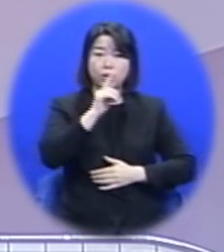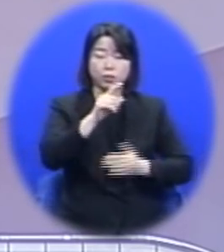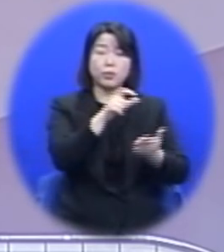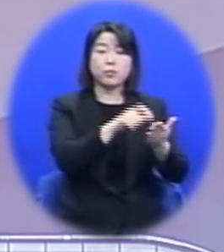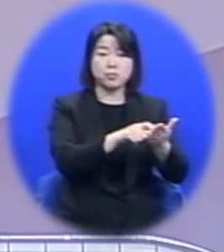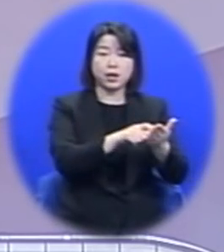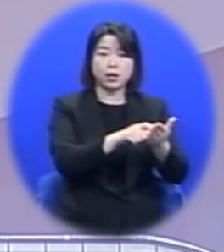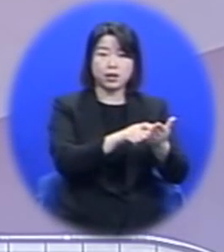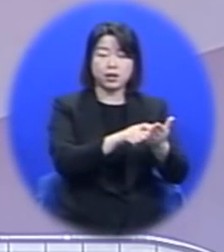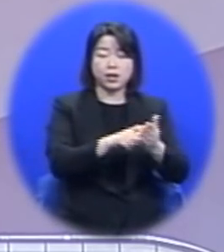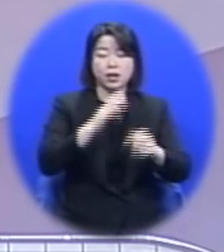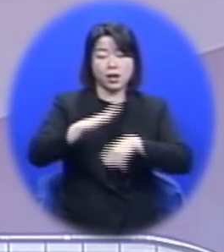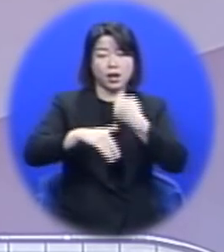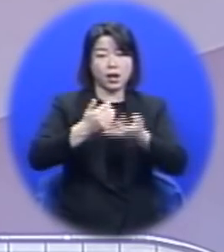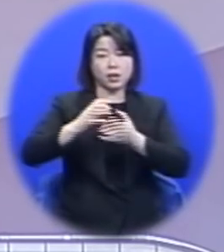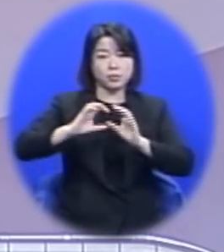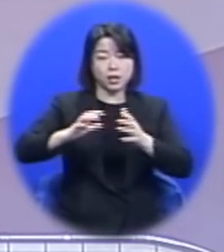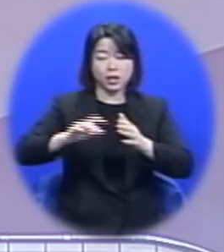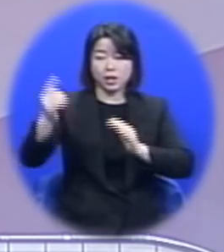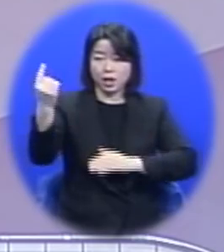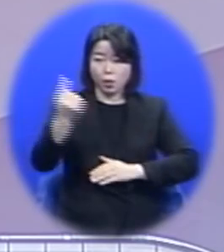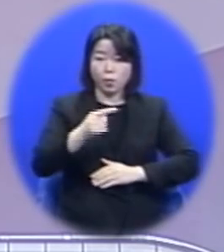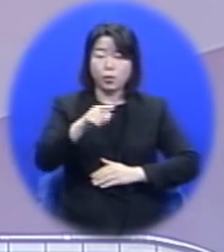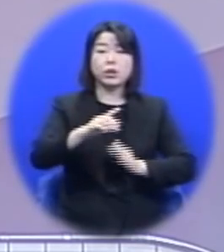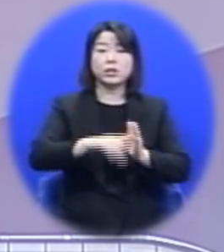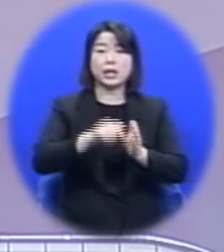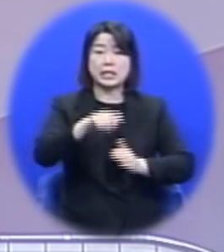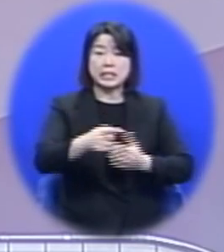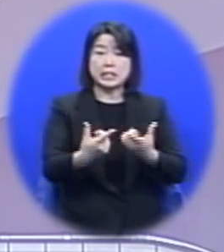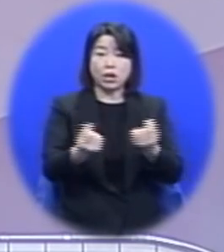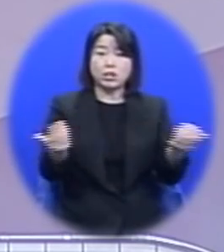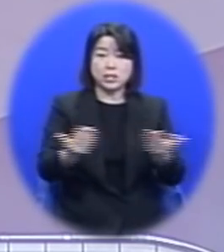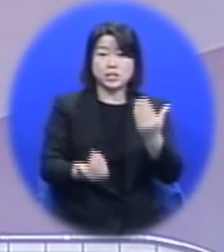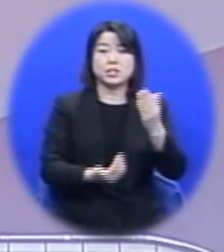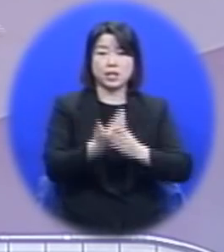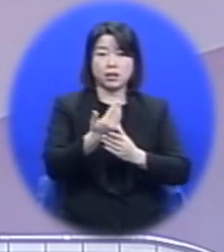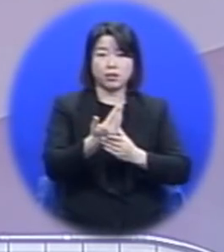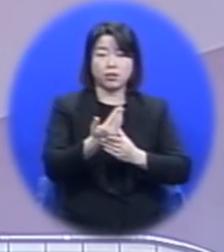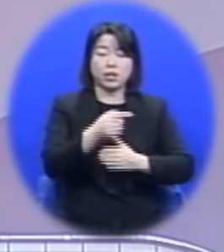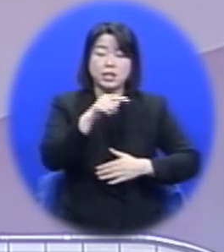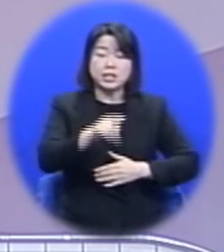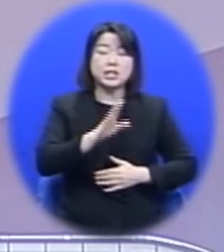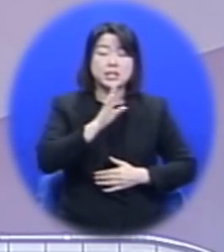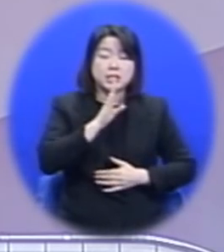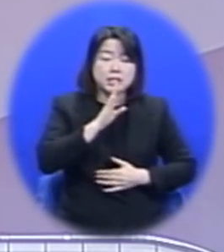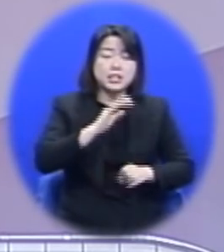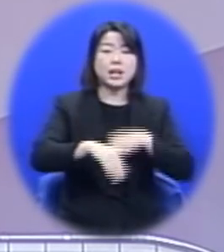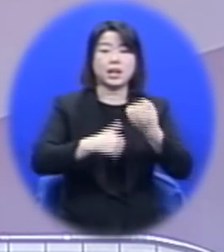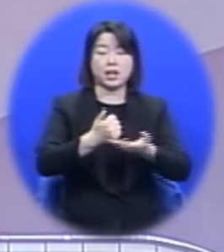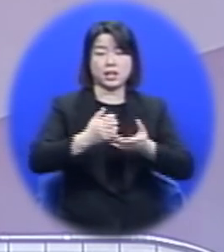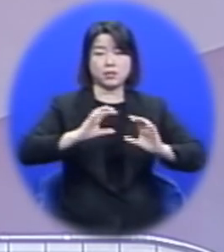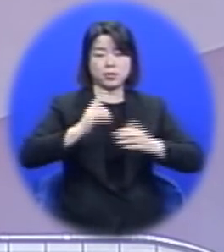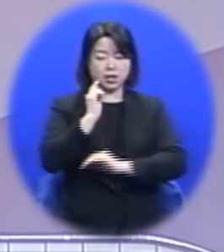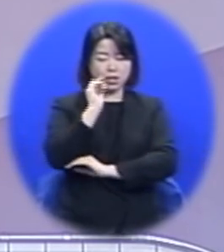하나님의 나라가 임할 때 이런 일이 벌어질 것이라, 이것이 진짜 하나님의 나라의 영광인 것입니다.